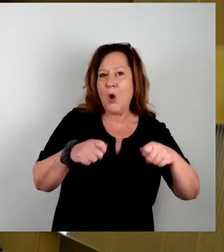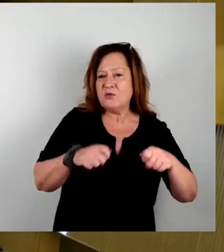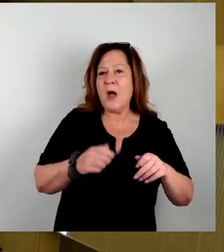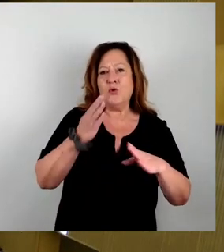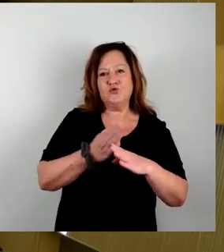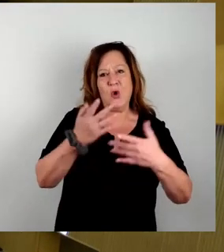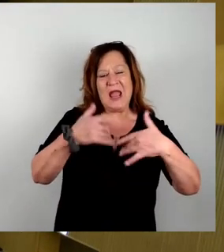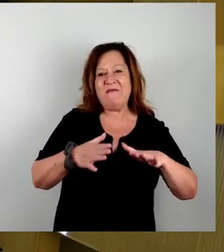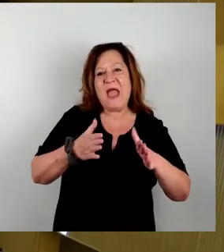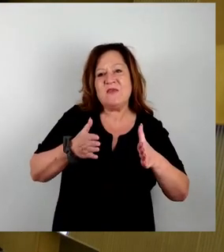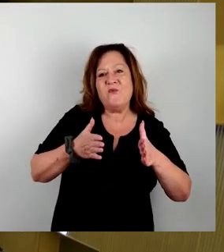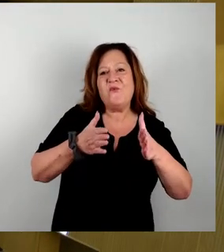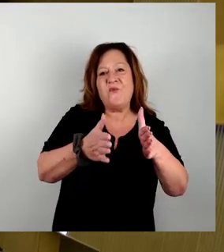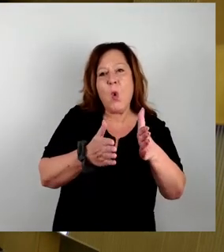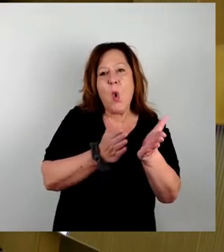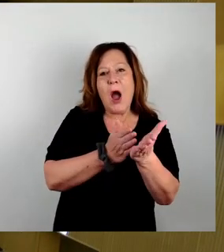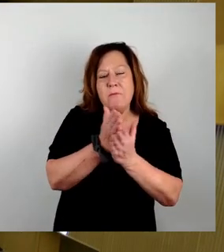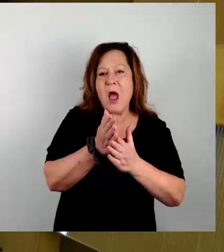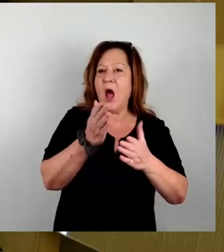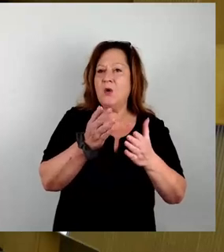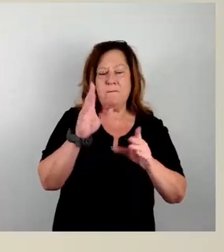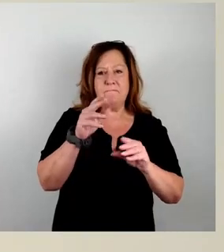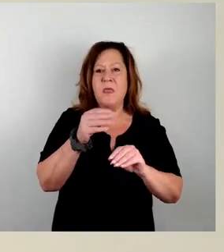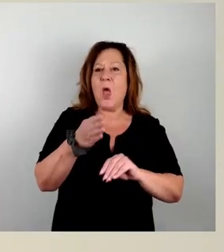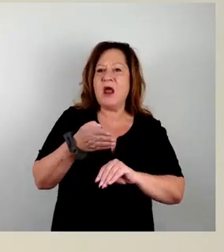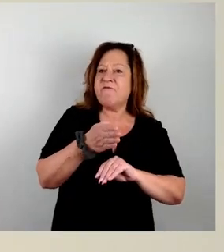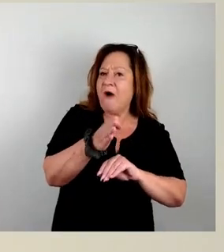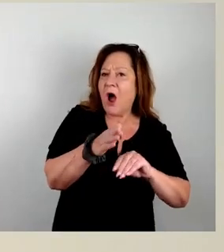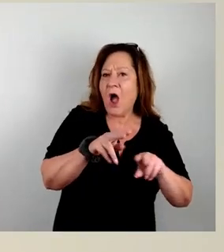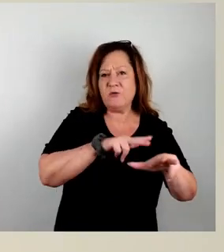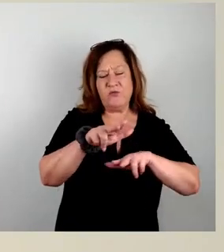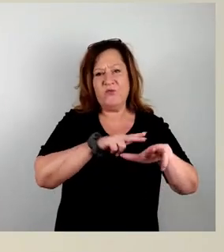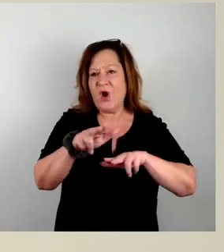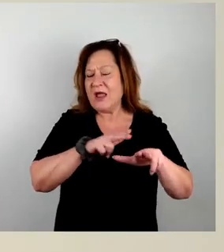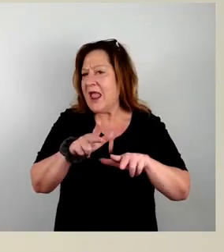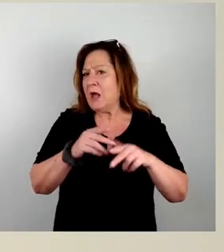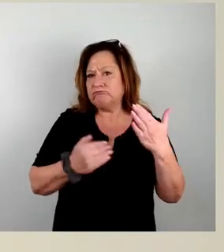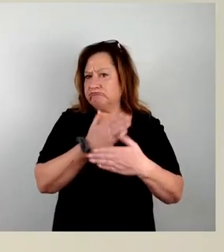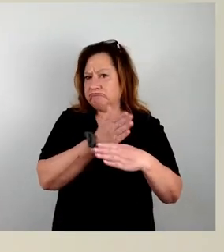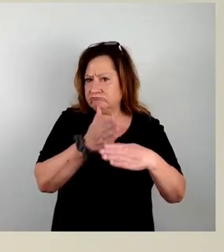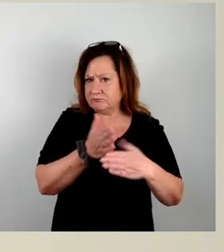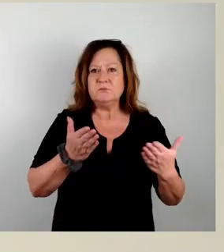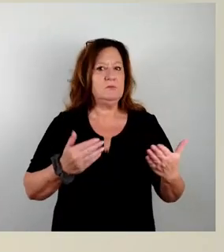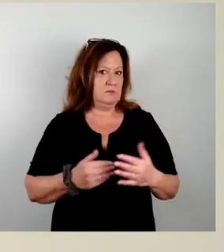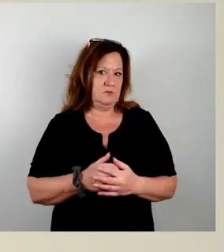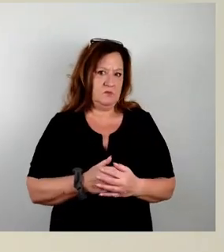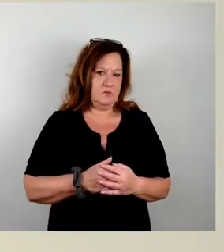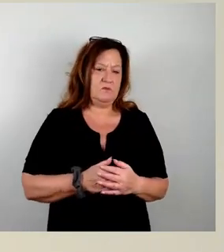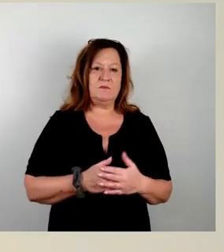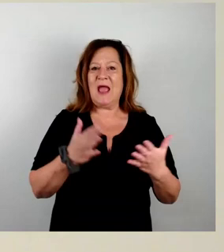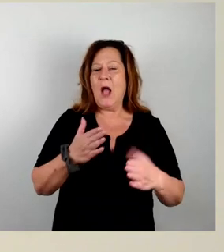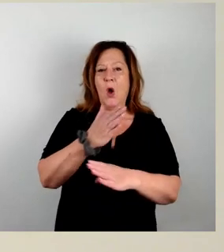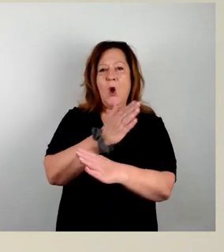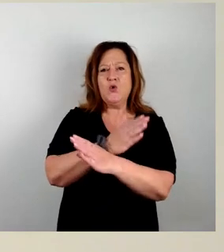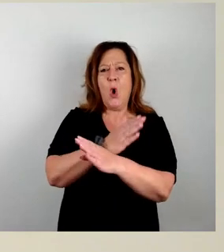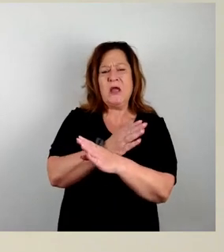welche Radverkehr, Fahrradverkehr, Bushaltestellen und Fahrbahn neu ordnet. Unter anderem an der Kreuzung mit der